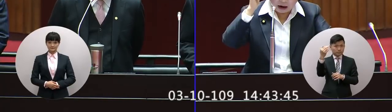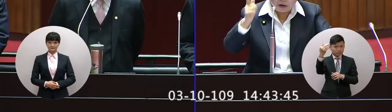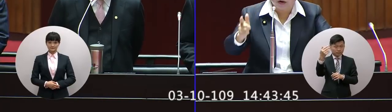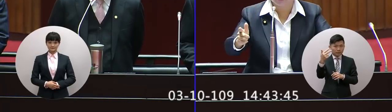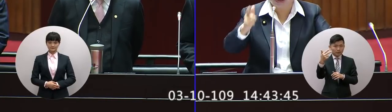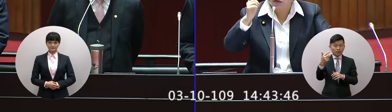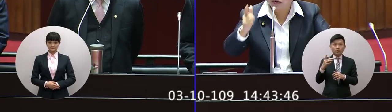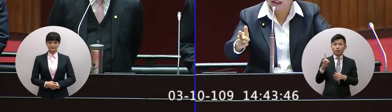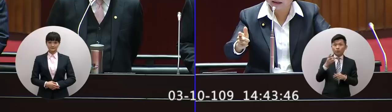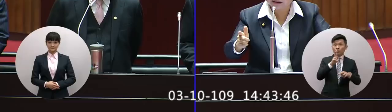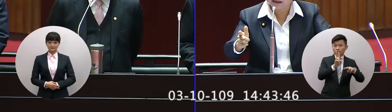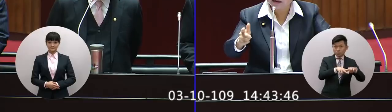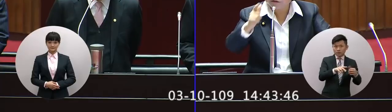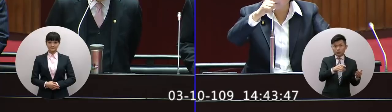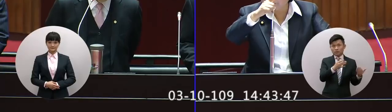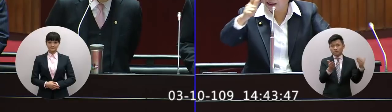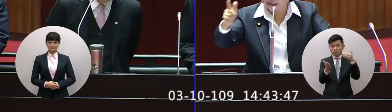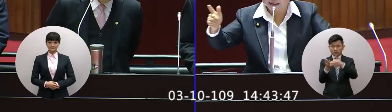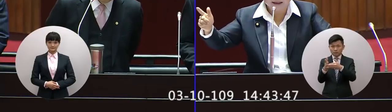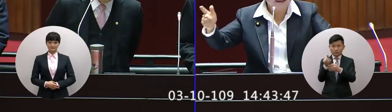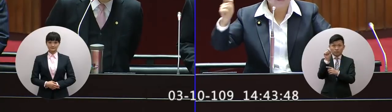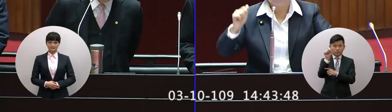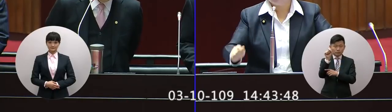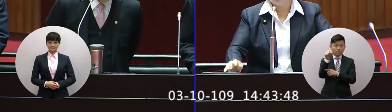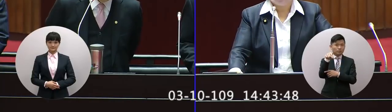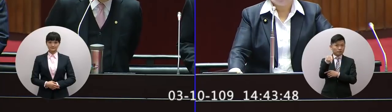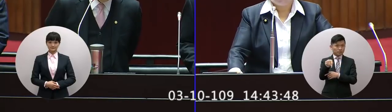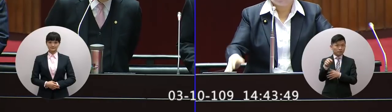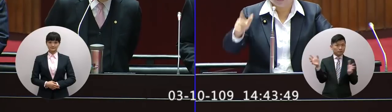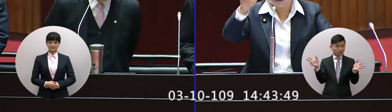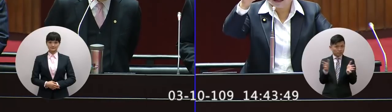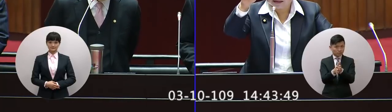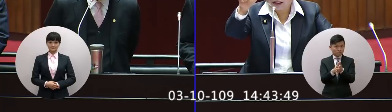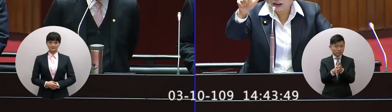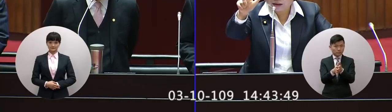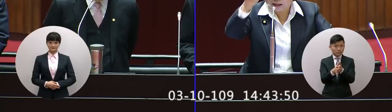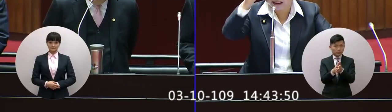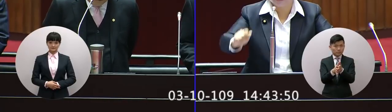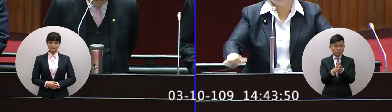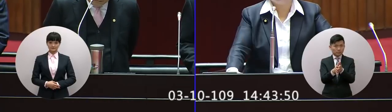井到梧栖，分别是这